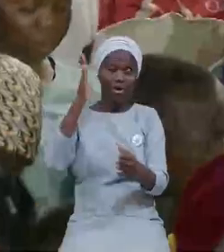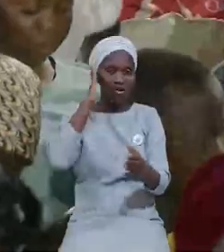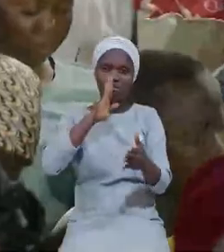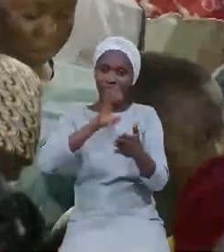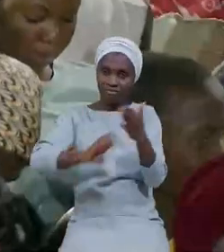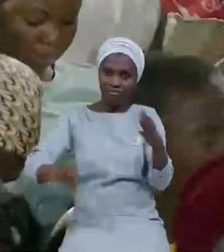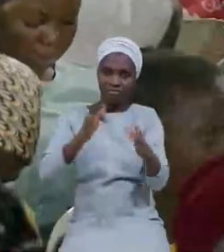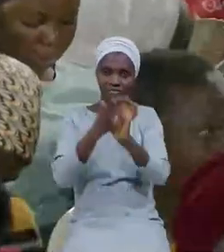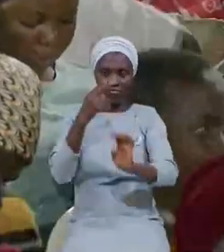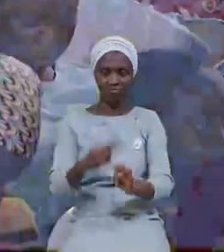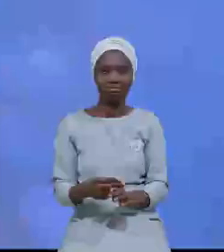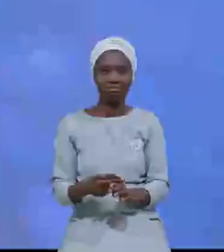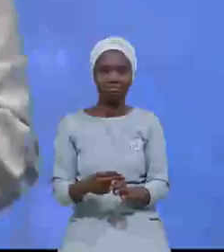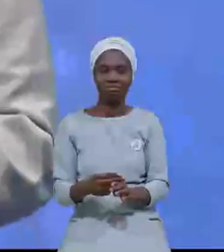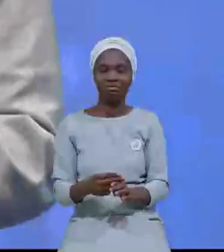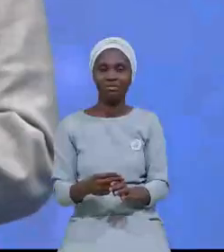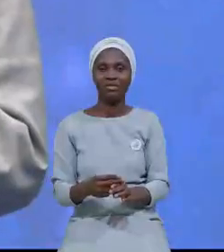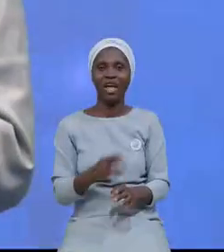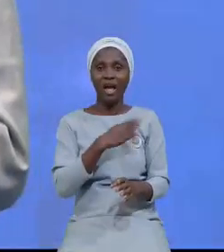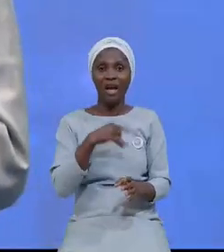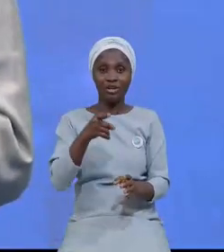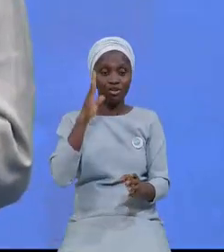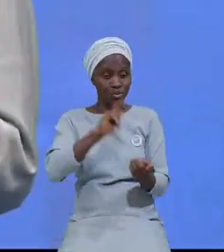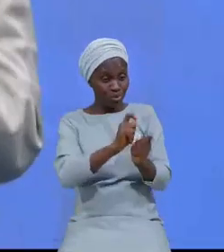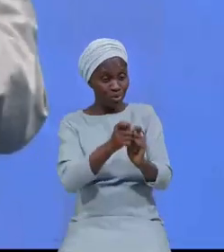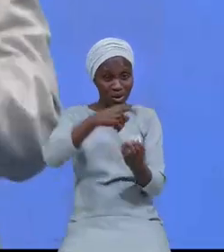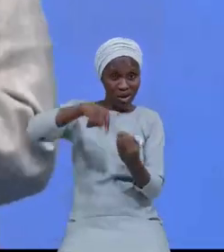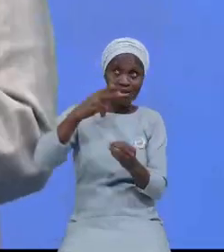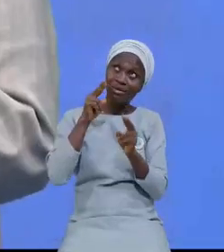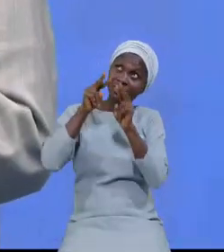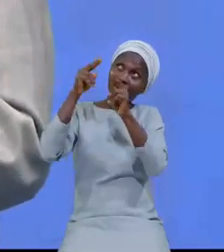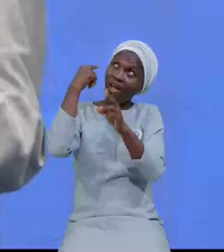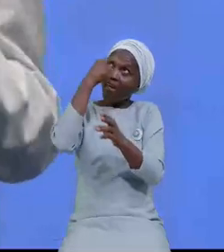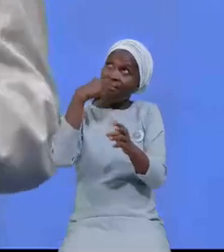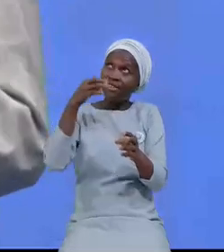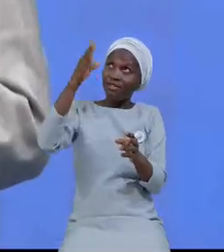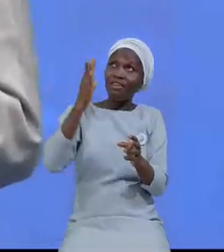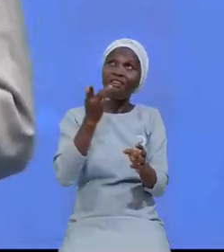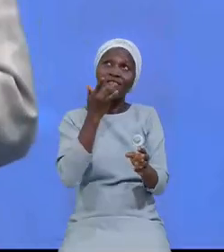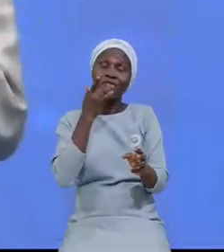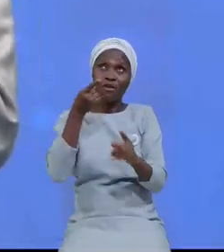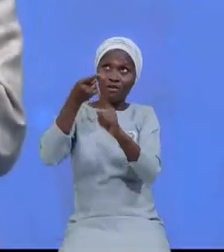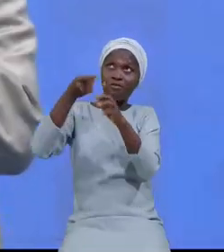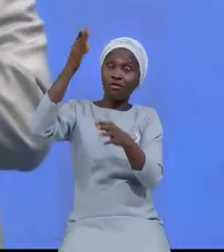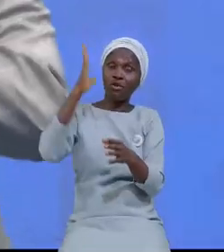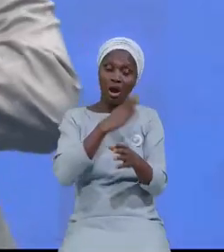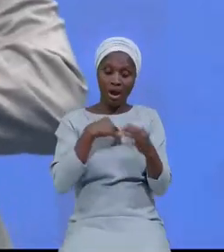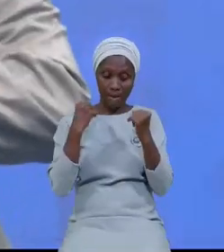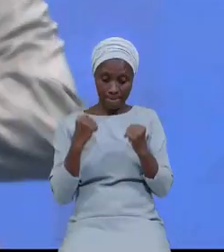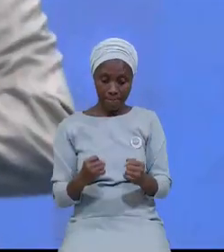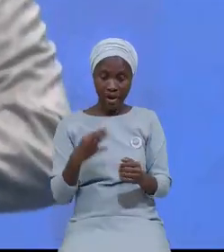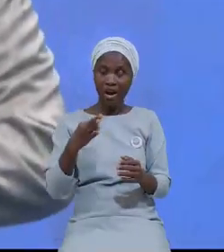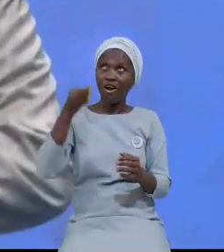ôée tout ce qu'il te faut faire c'est de revenir et tu verras le la face de Dieu la faveur de